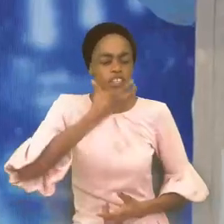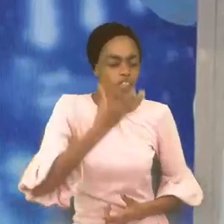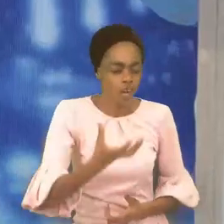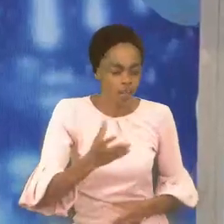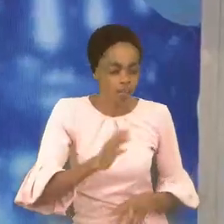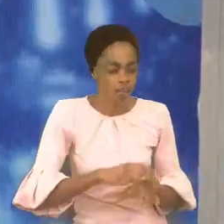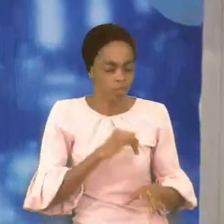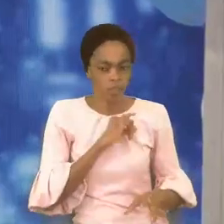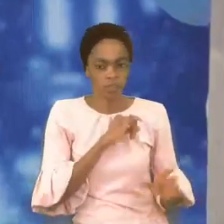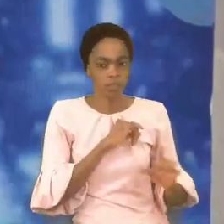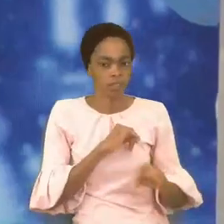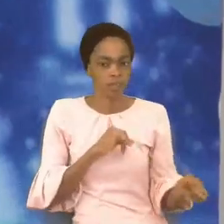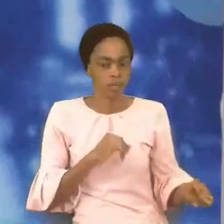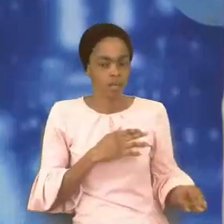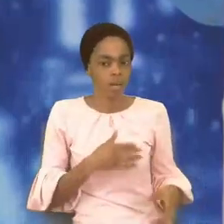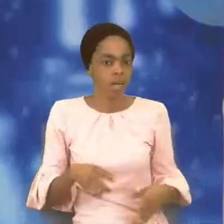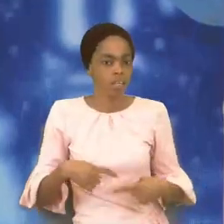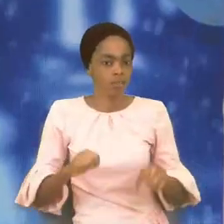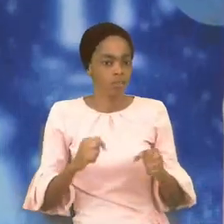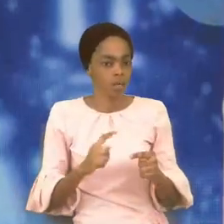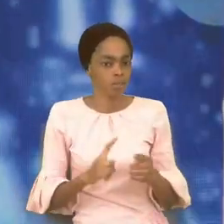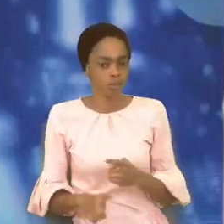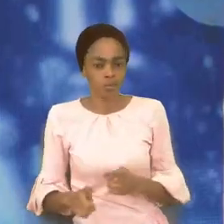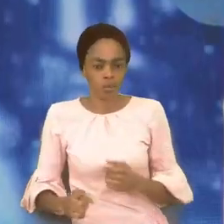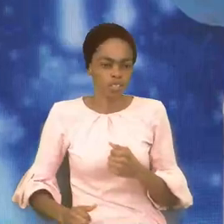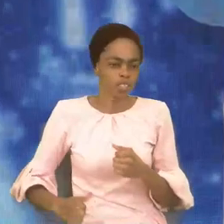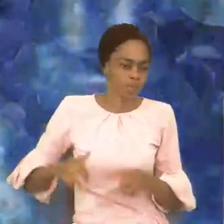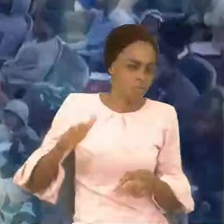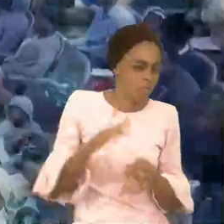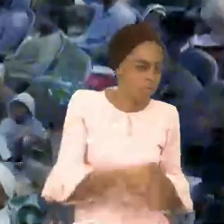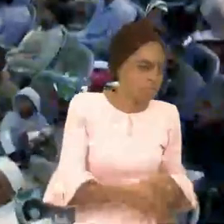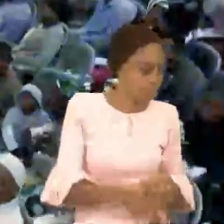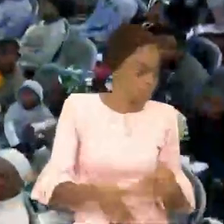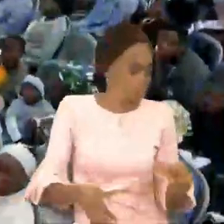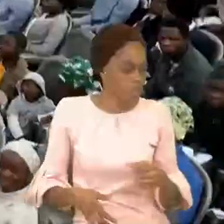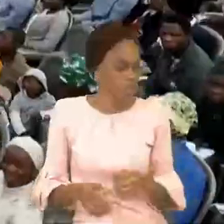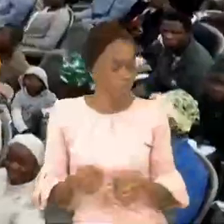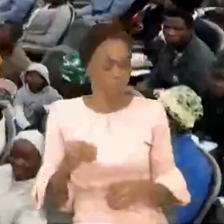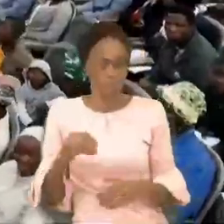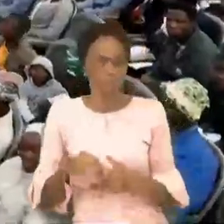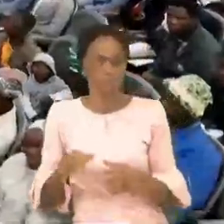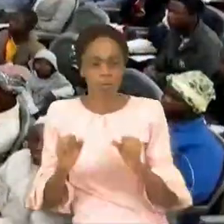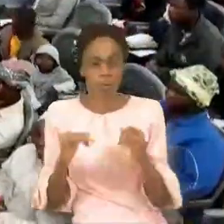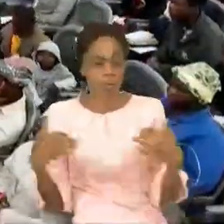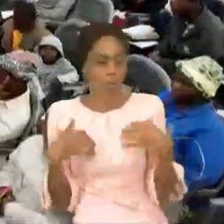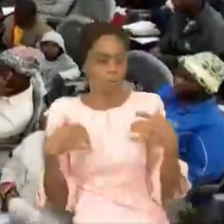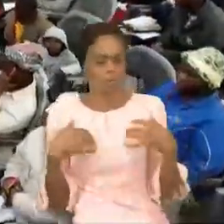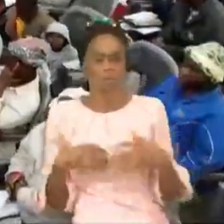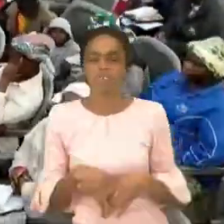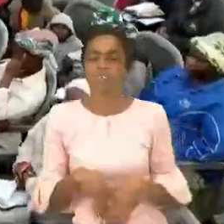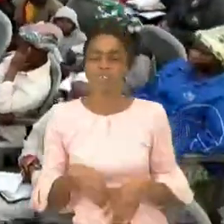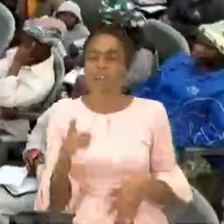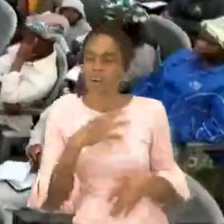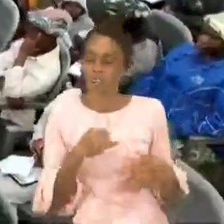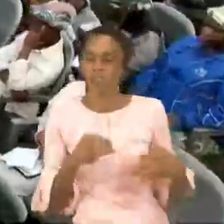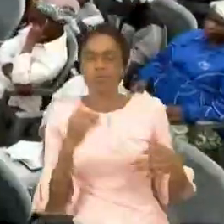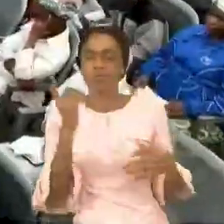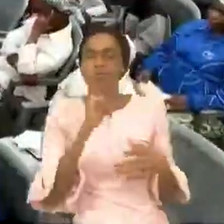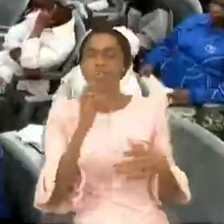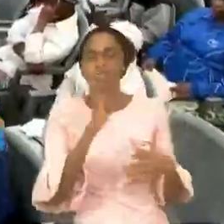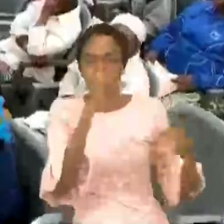eux et ils essaient donc de les fêter, les pousser à la soumission. Ils tremblent. Où est ta foi? Où